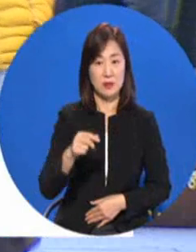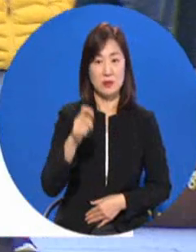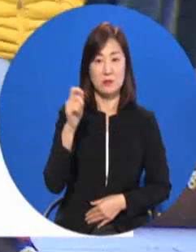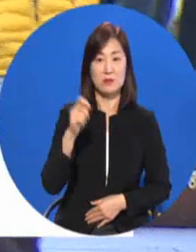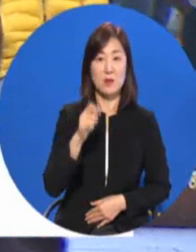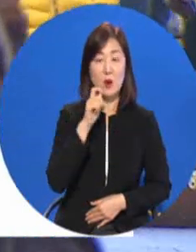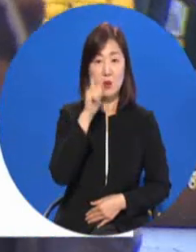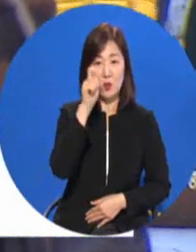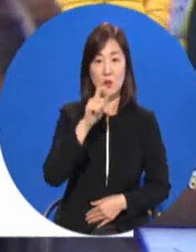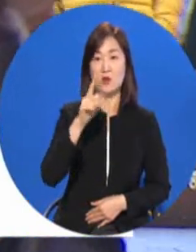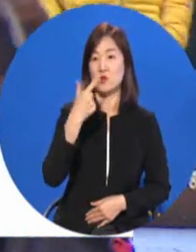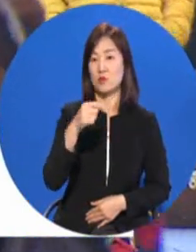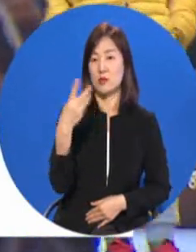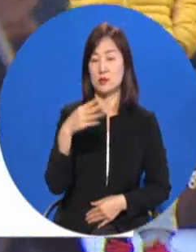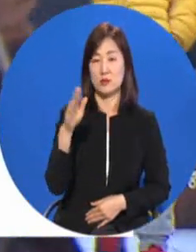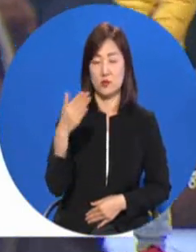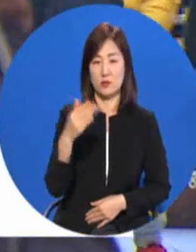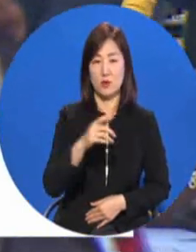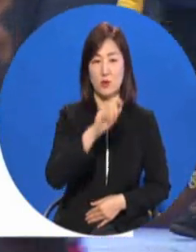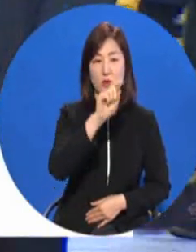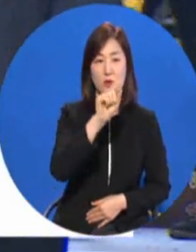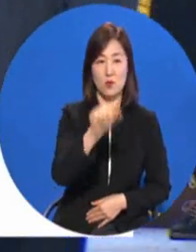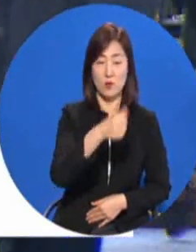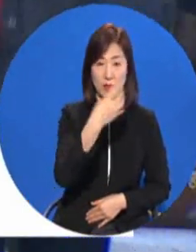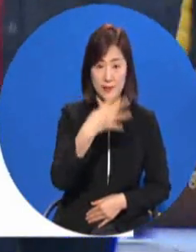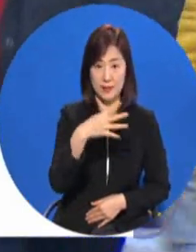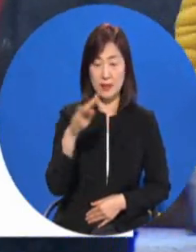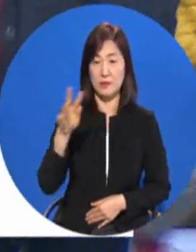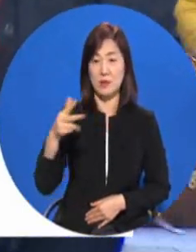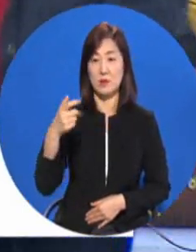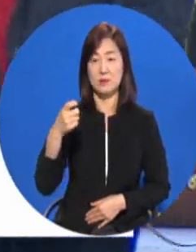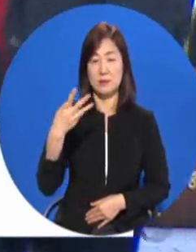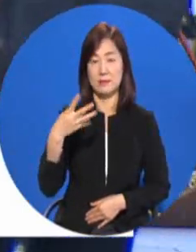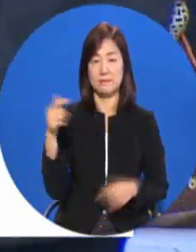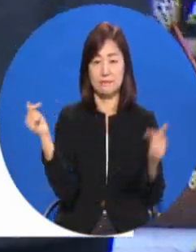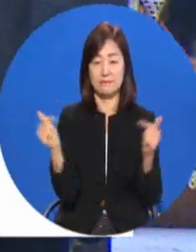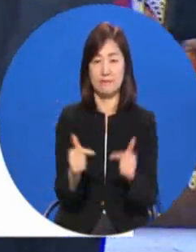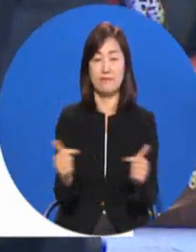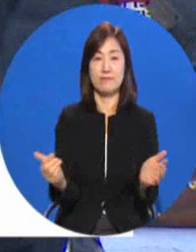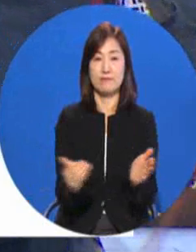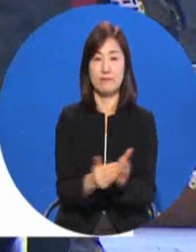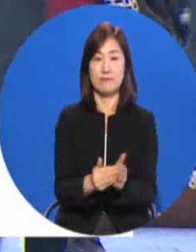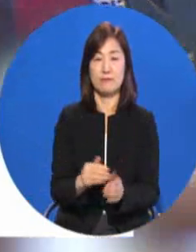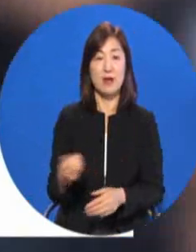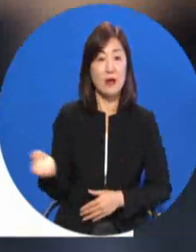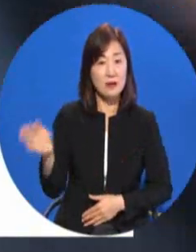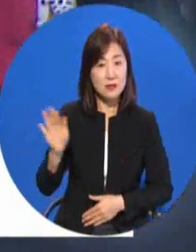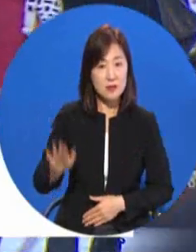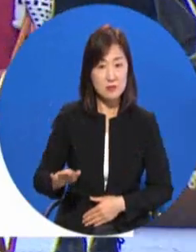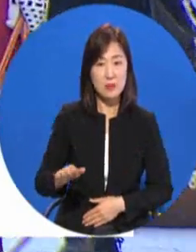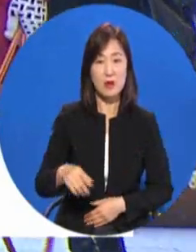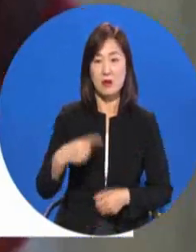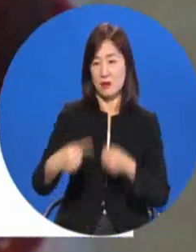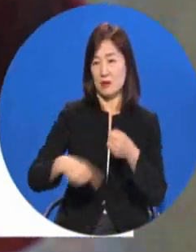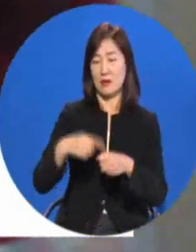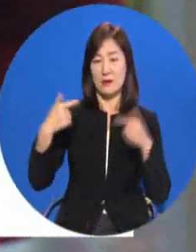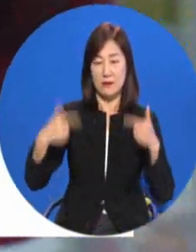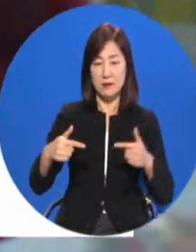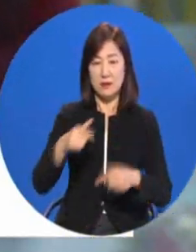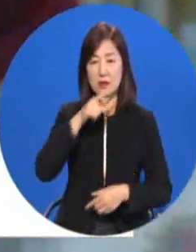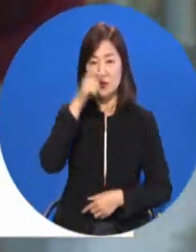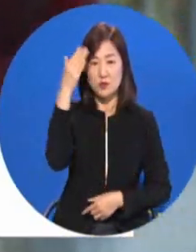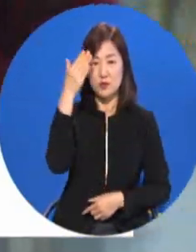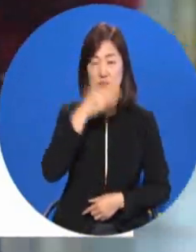4천 900여 명으로 각각 514 명 과 패 164명 이 줄었습니다 그러나 연말 연초 마다 순천과 광양 을